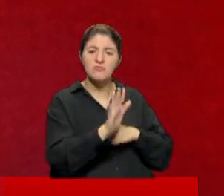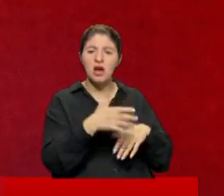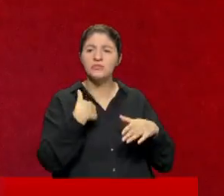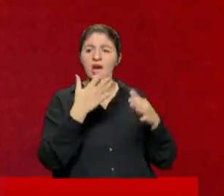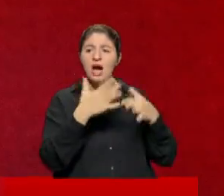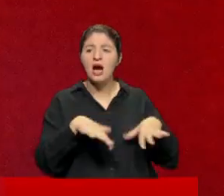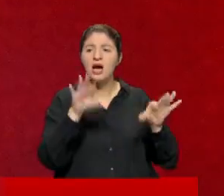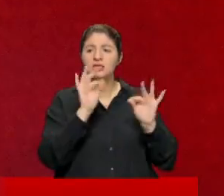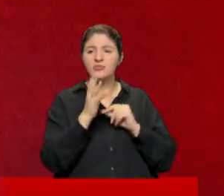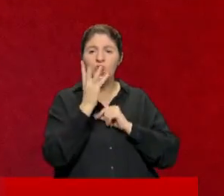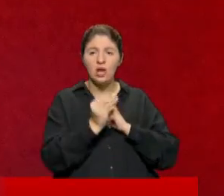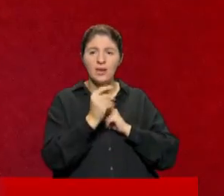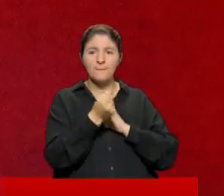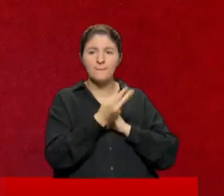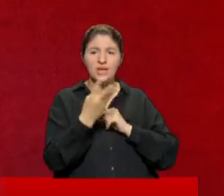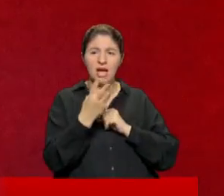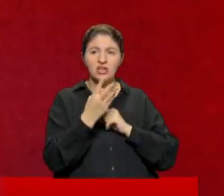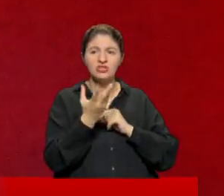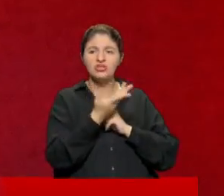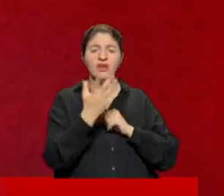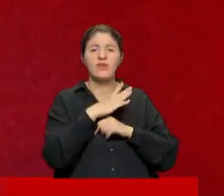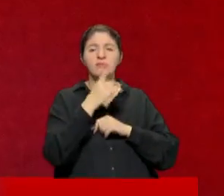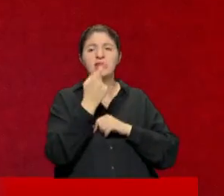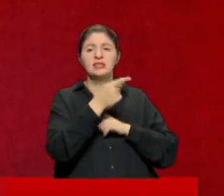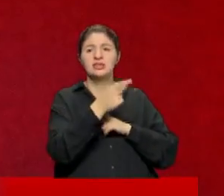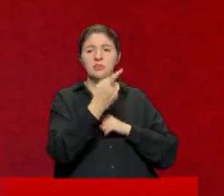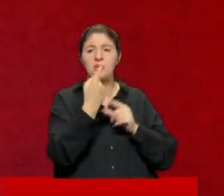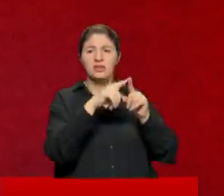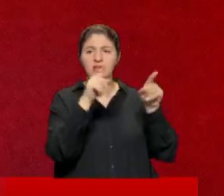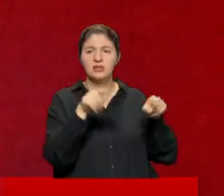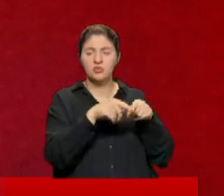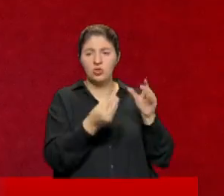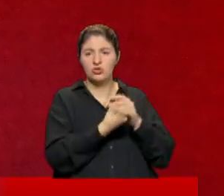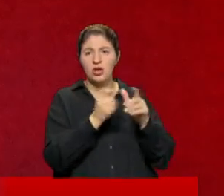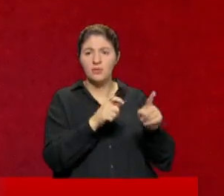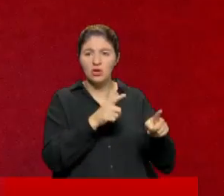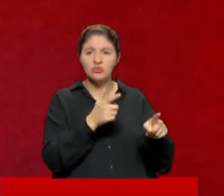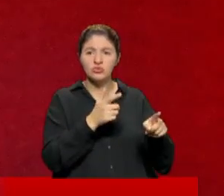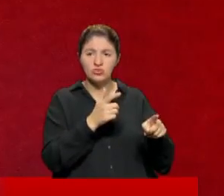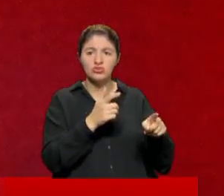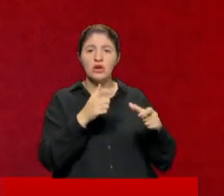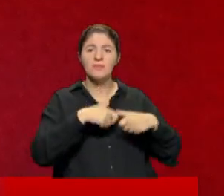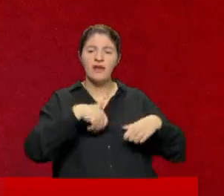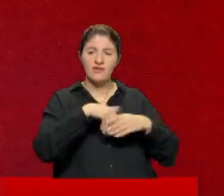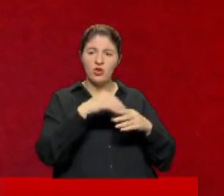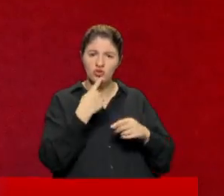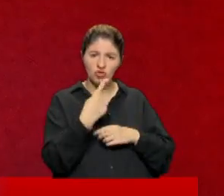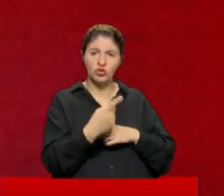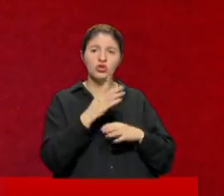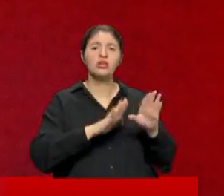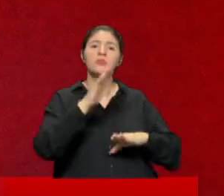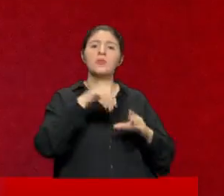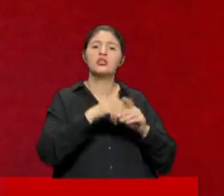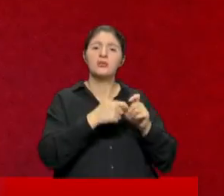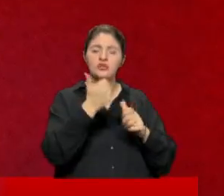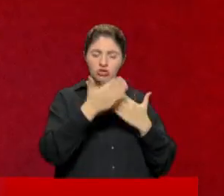hazırlığımız olan birkaç şes dah var mesela Siz böyle bir tablo çiziyorsunuz sö Eee Milletvekili olarak söylüyorsunuz Demokrat